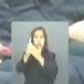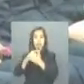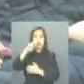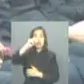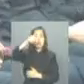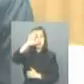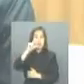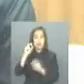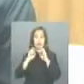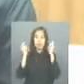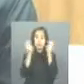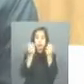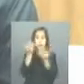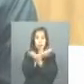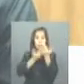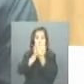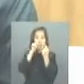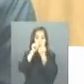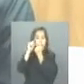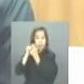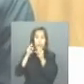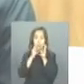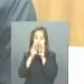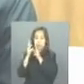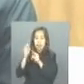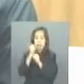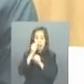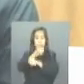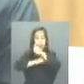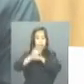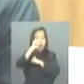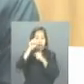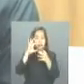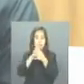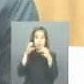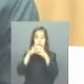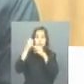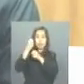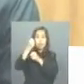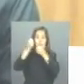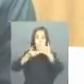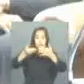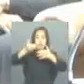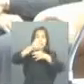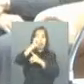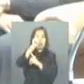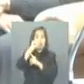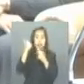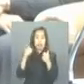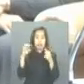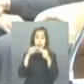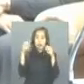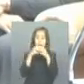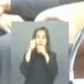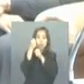ยเน้นเสวนาถึงความเหมาะสมและขั้นตอนการปฏิบัติต่อผู้ชุมนุมในสถานการณ์ต่างๆพัฒนาการของการชุมนุมการ